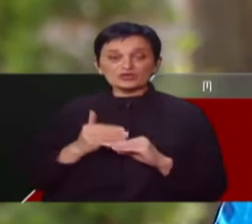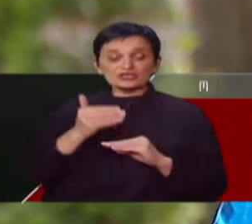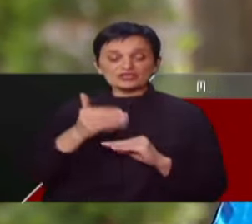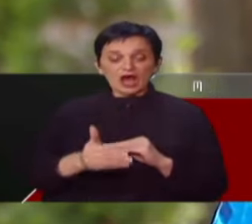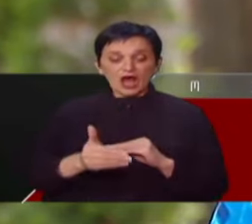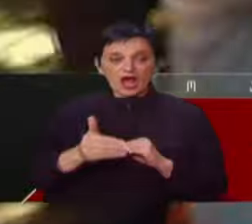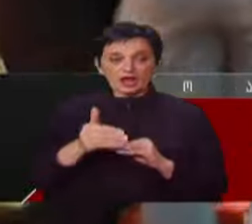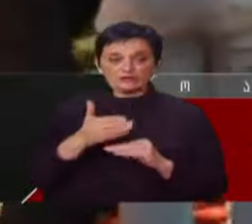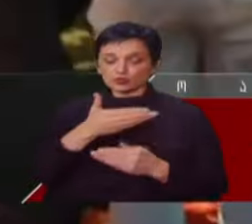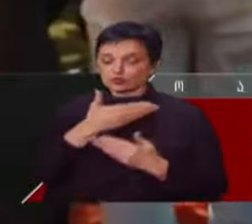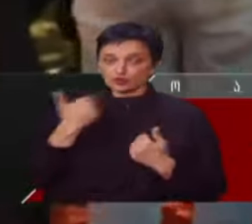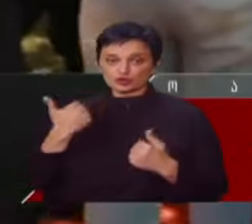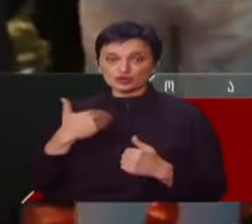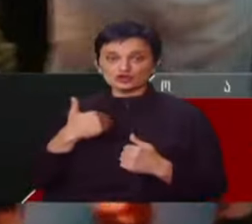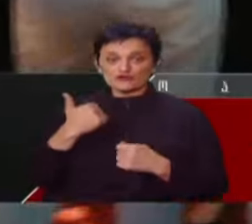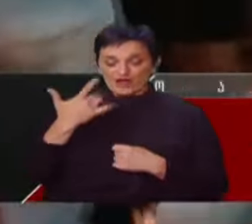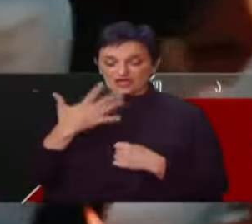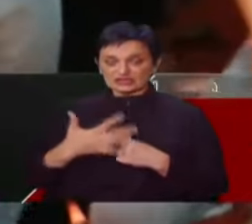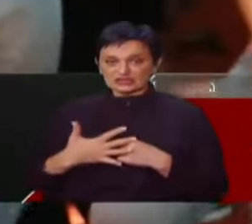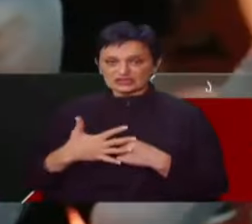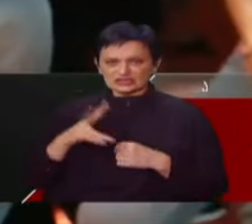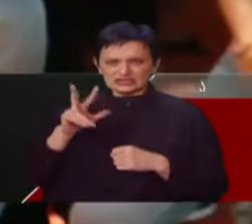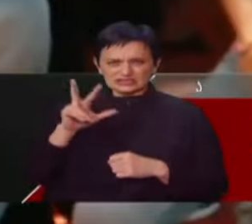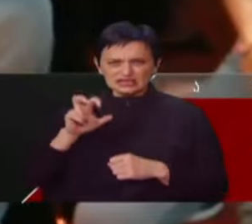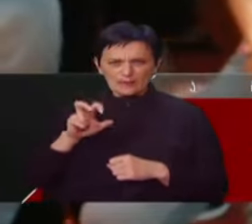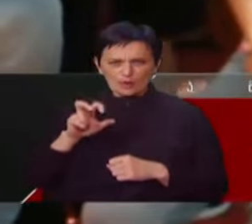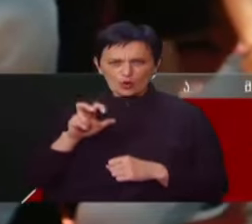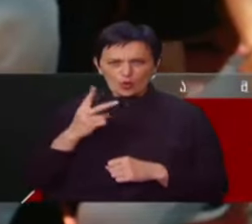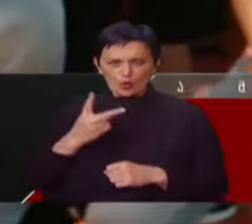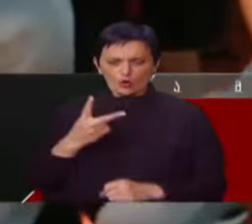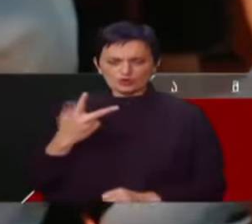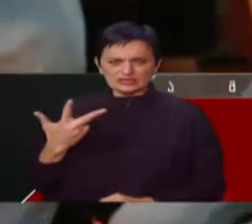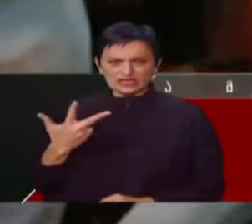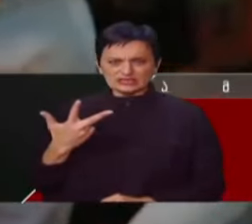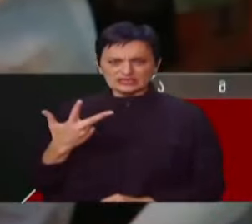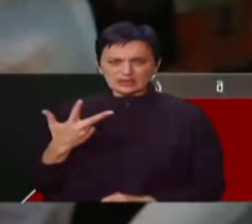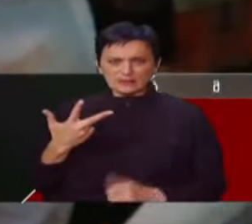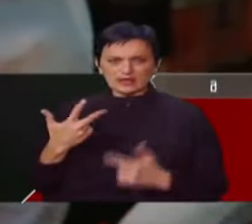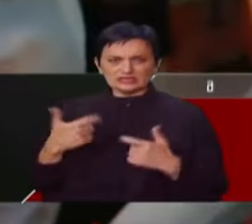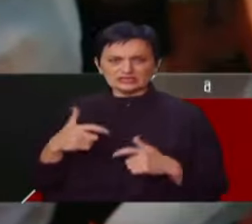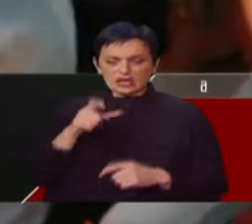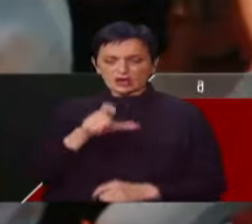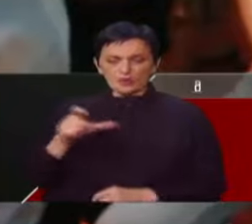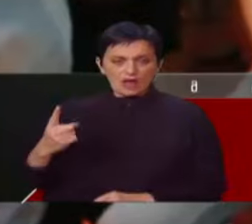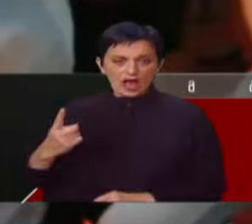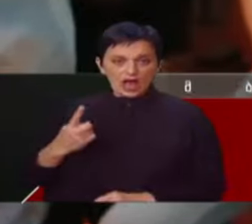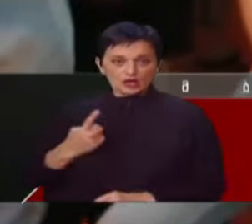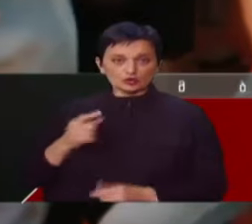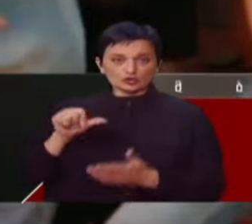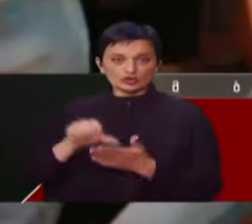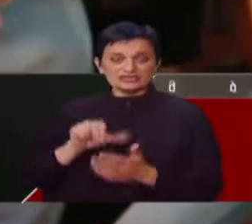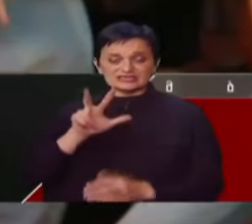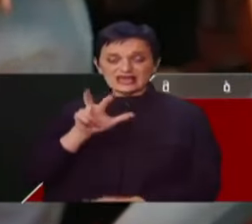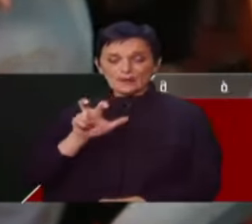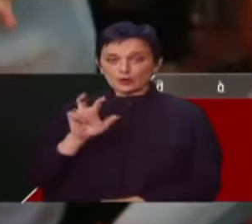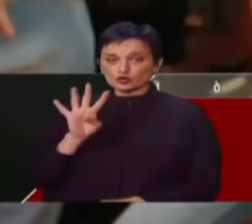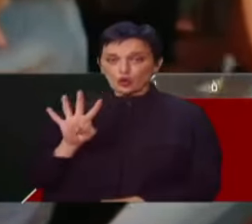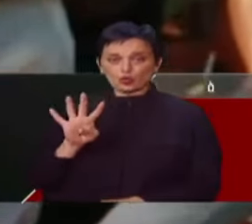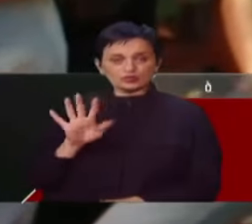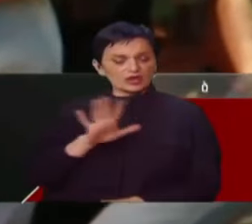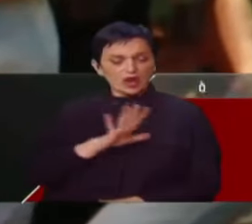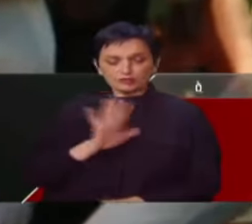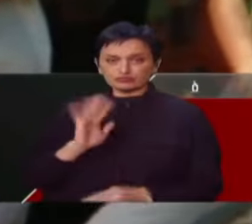შემთხვევა არ გქონია. ჩვენი ცენტრი 323 გამოცდას ელოდებოდა, გამოცხადდა 304, არ